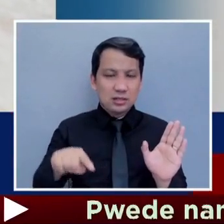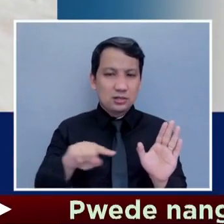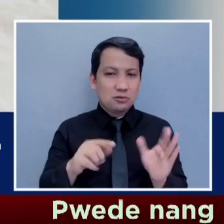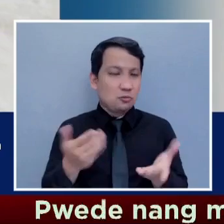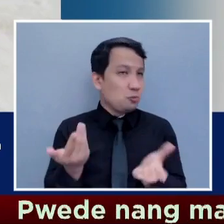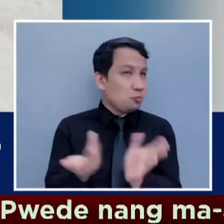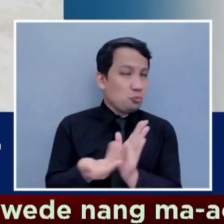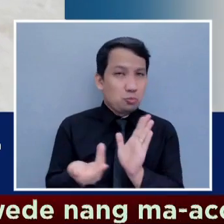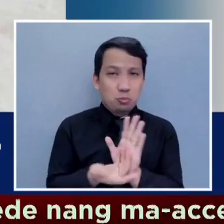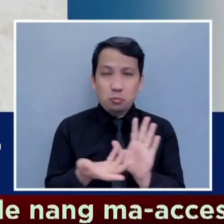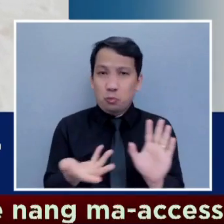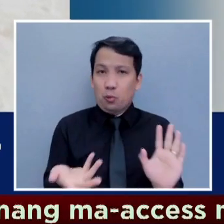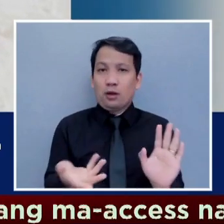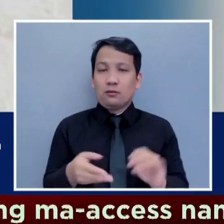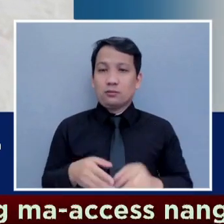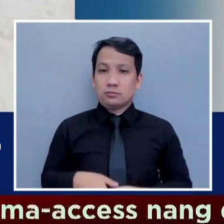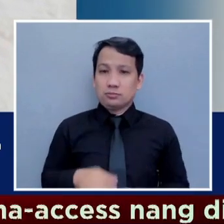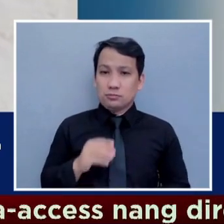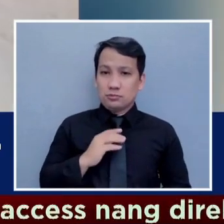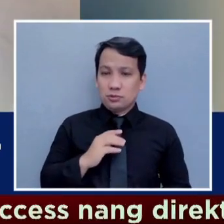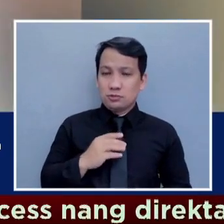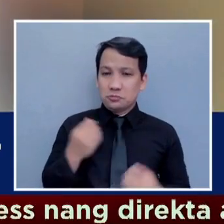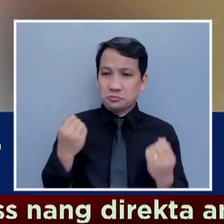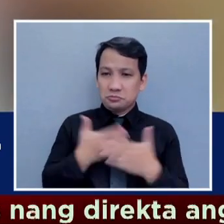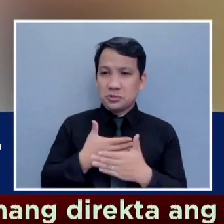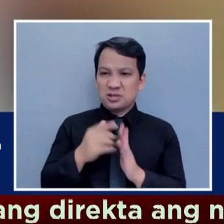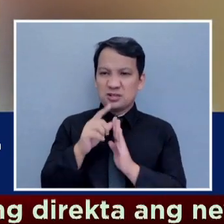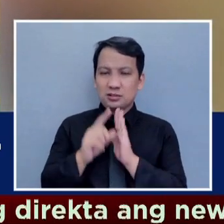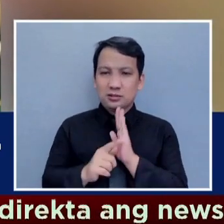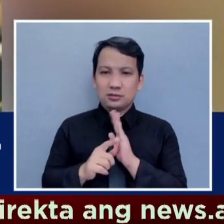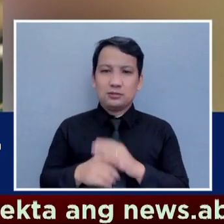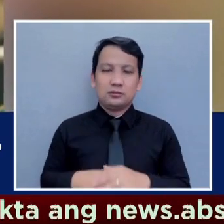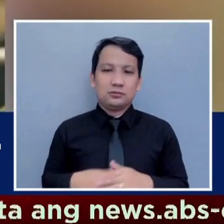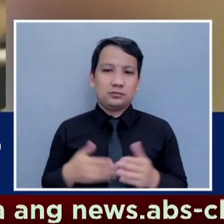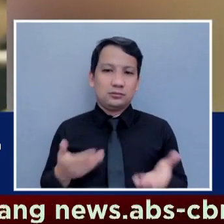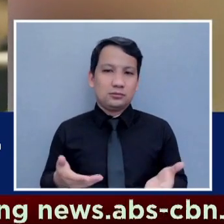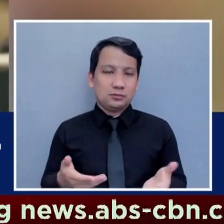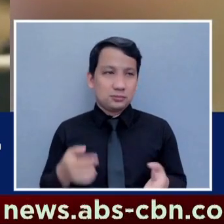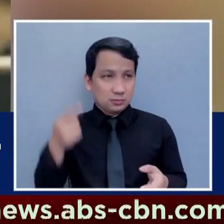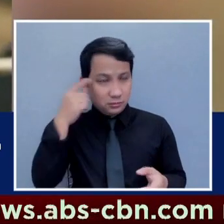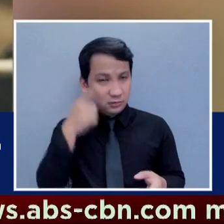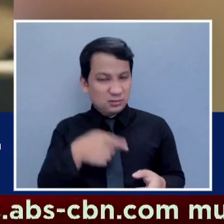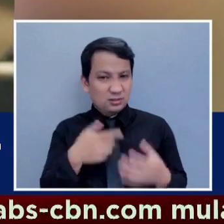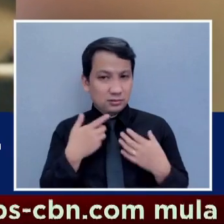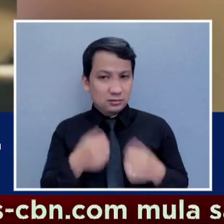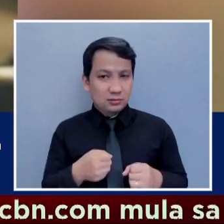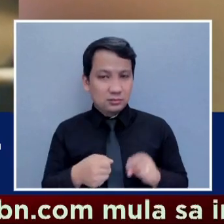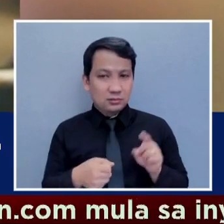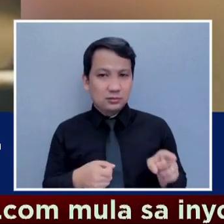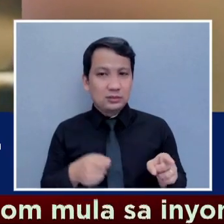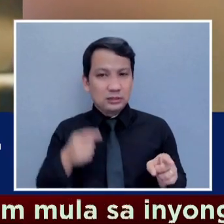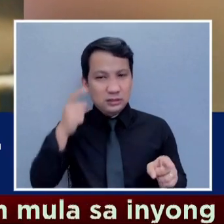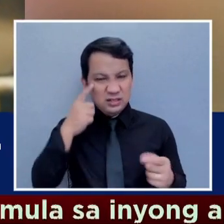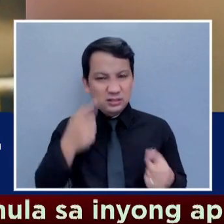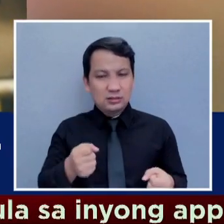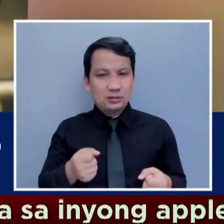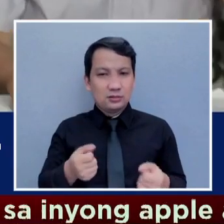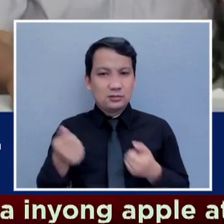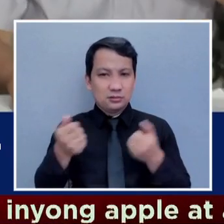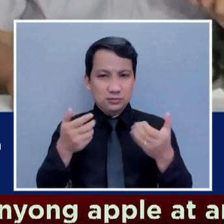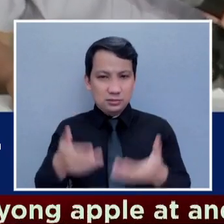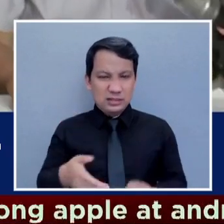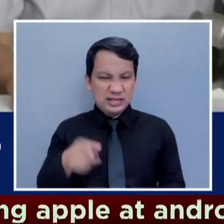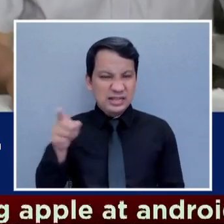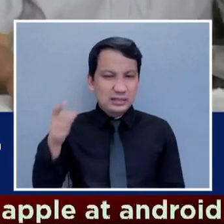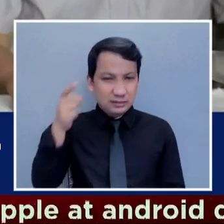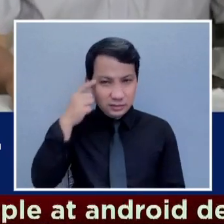wala siyang takot sa batas dahil akala niya malakas siya sa administrasyon. Akala niya.